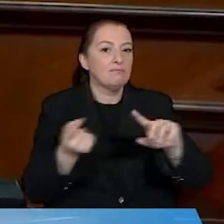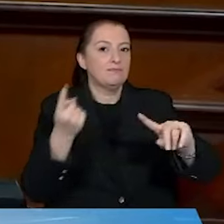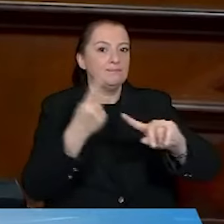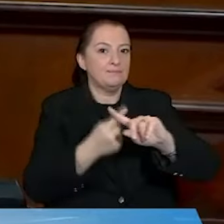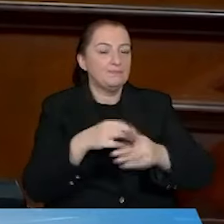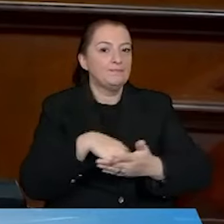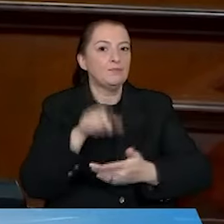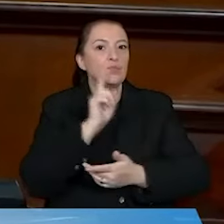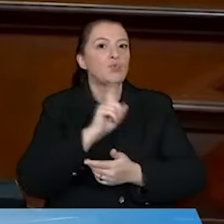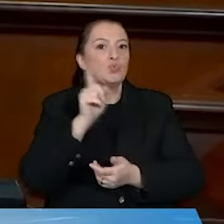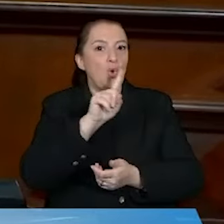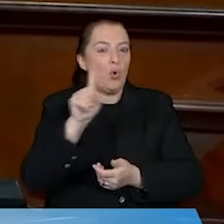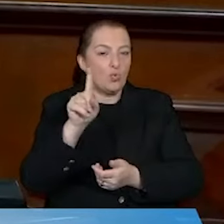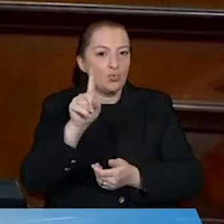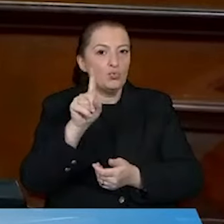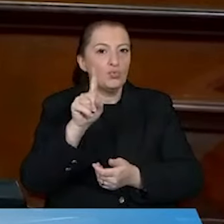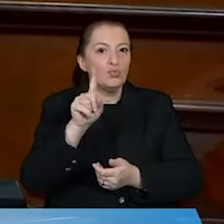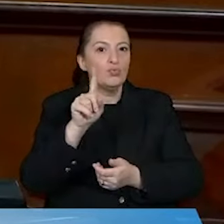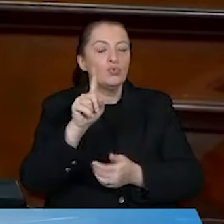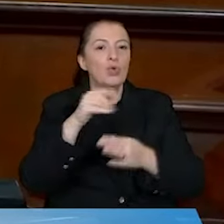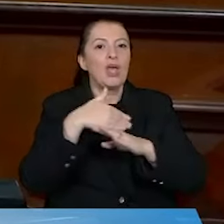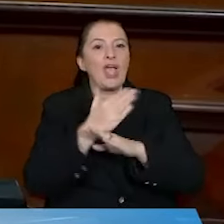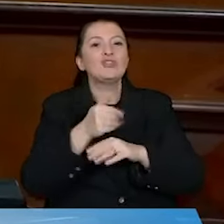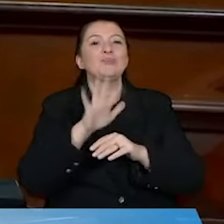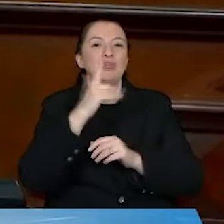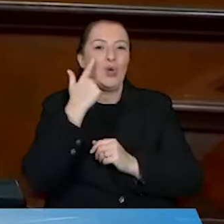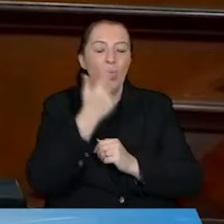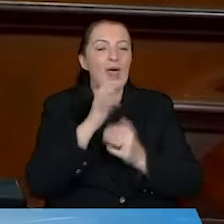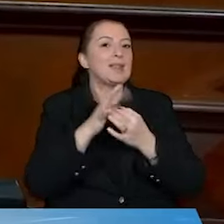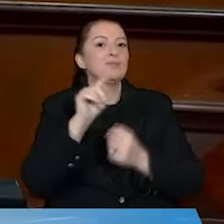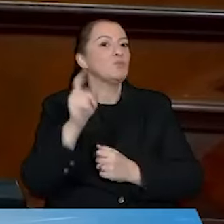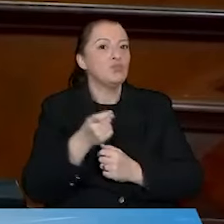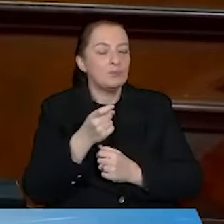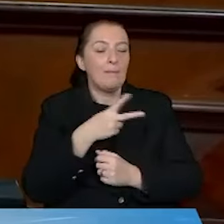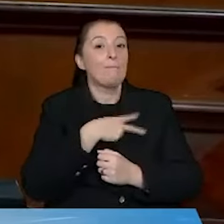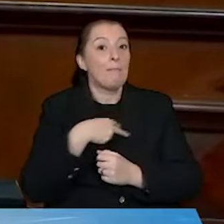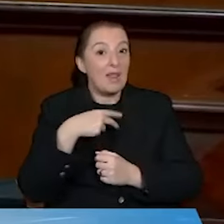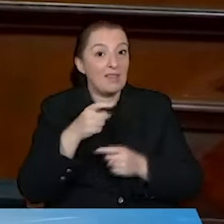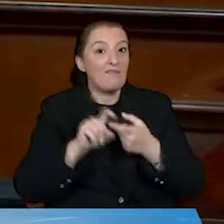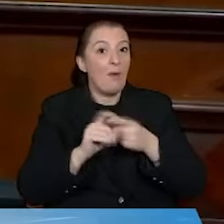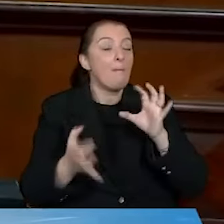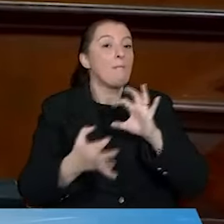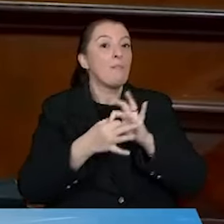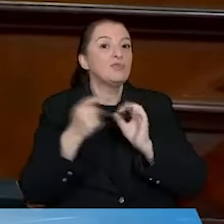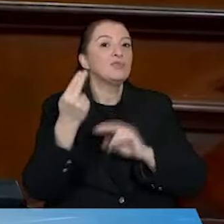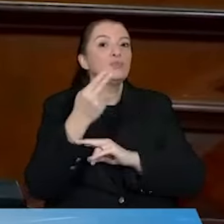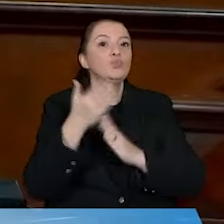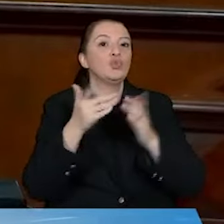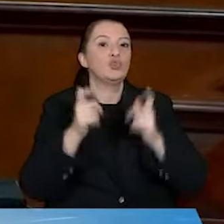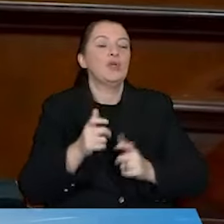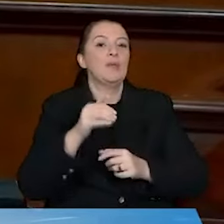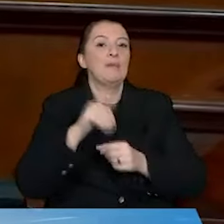kısmının %10'unu aşmayan iç borçlanmayı nasıl temin edebilirler? Belediye ve bağlı şirketleri Büyükşehir Meclisi'nden onay